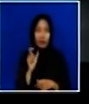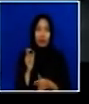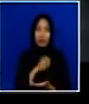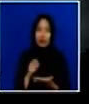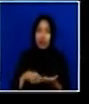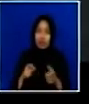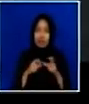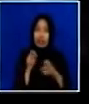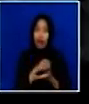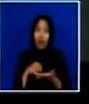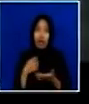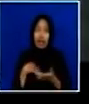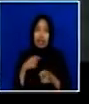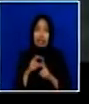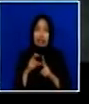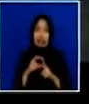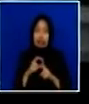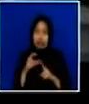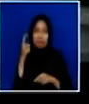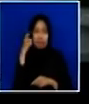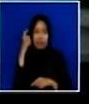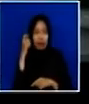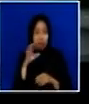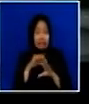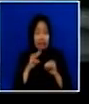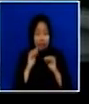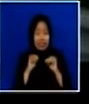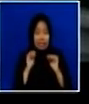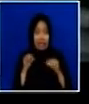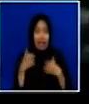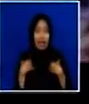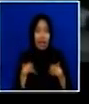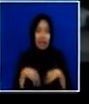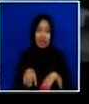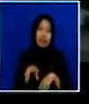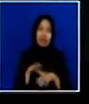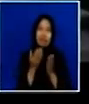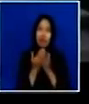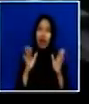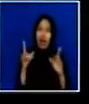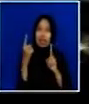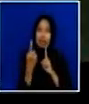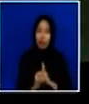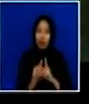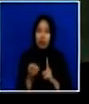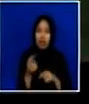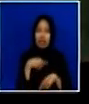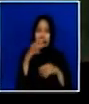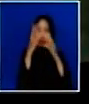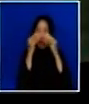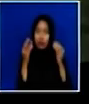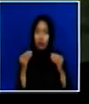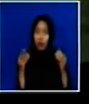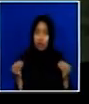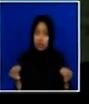Dinas Pendidikan Kabupaten Lamongan sudah mulai membuka pembelajaran tatap muka sejak Januari Lalu setelah Kabupaten Lamongan